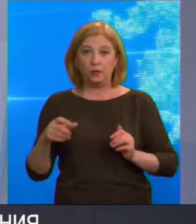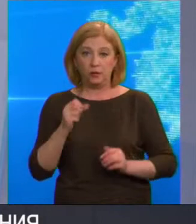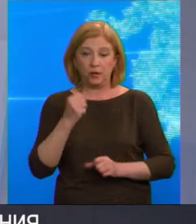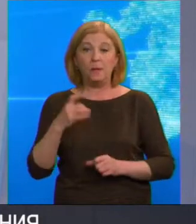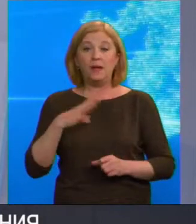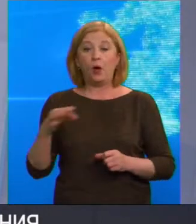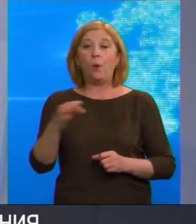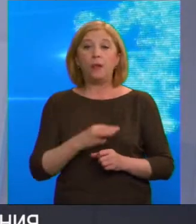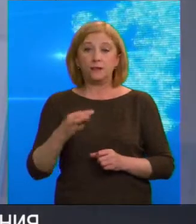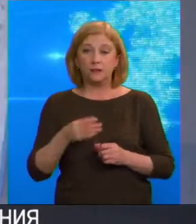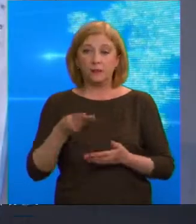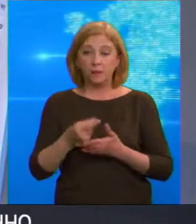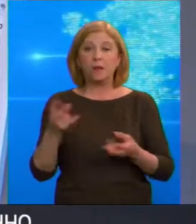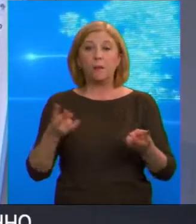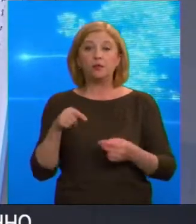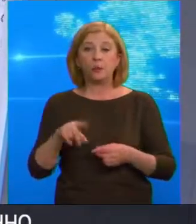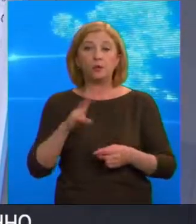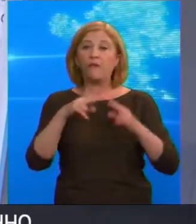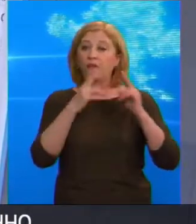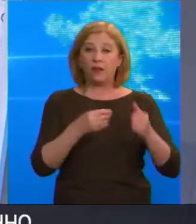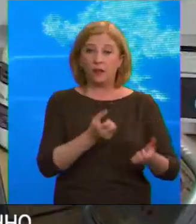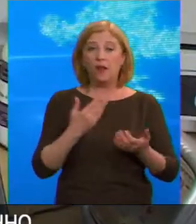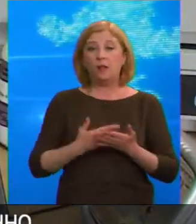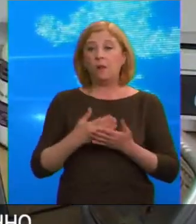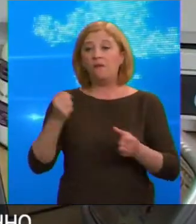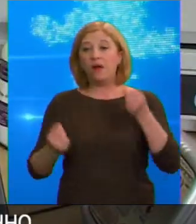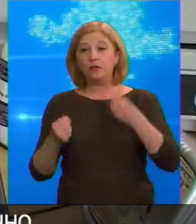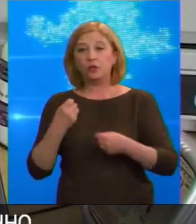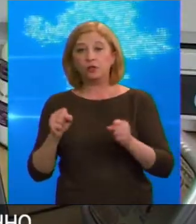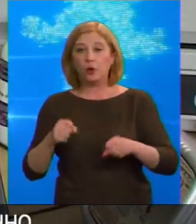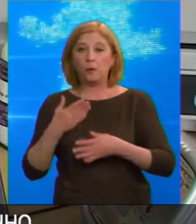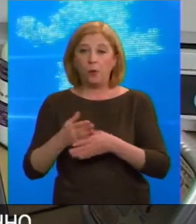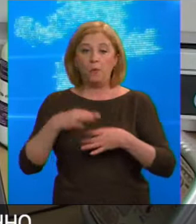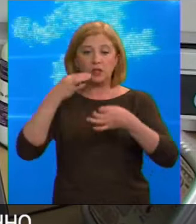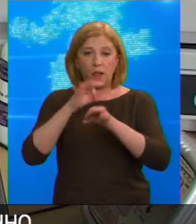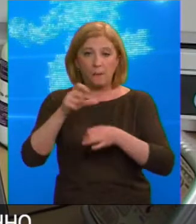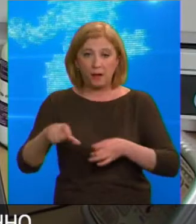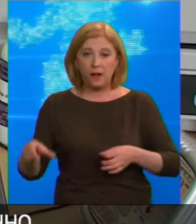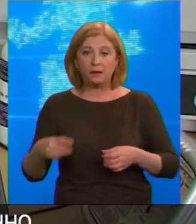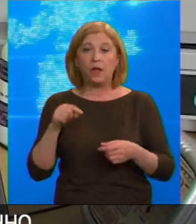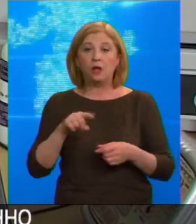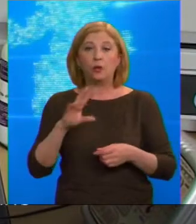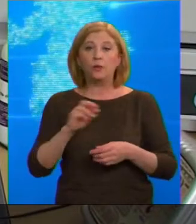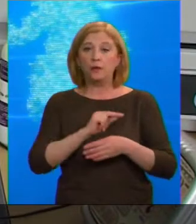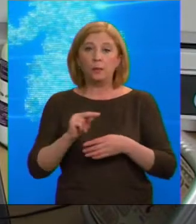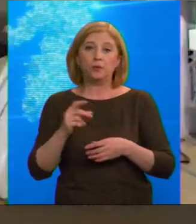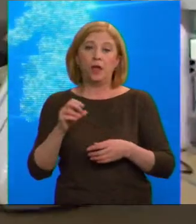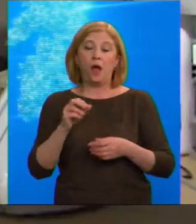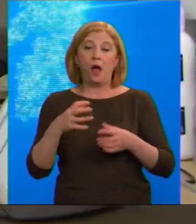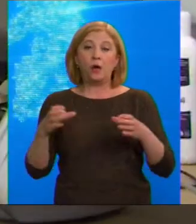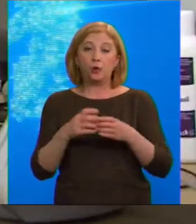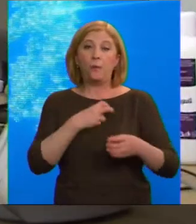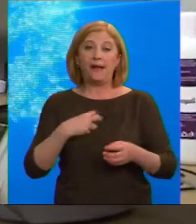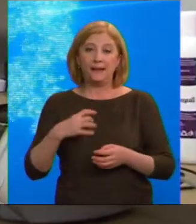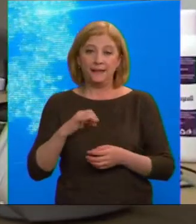выплаты. Они положены тем, кто не получает федеральные, например, водители скорой помощи, лаборанты. Те, кто работают не с ковидными больными, а с группами риска. Ее размер